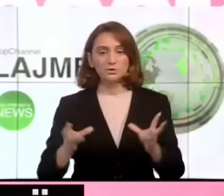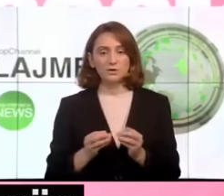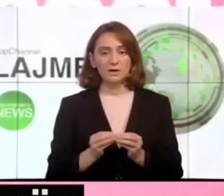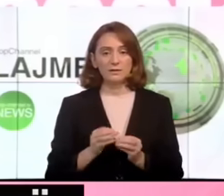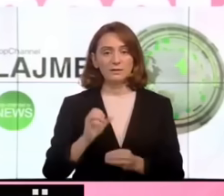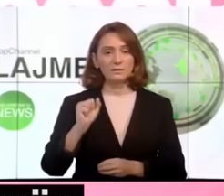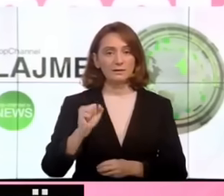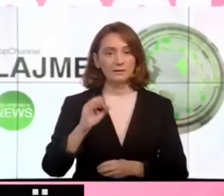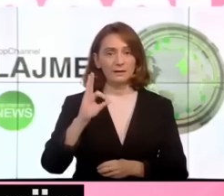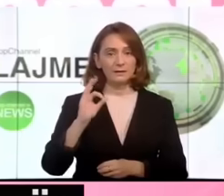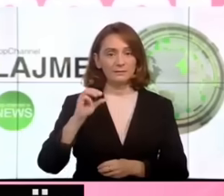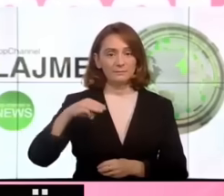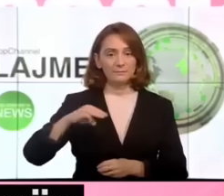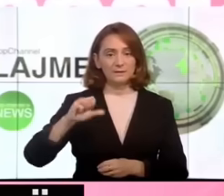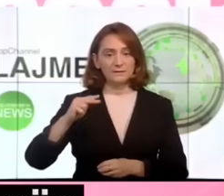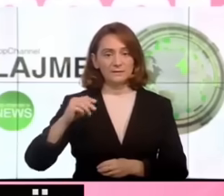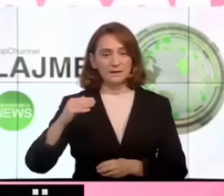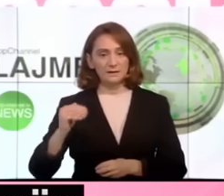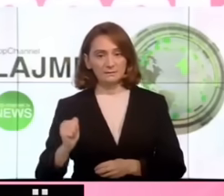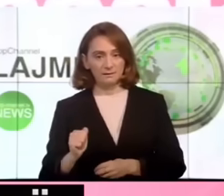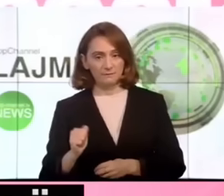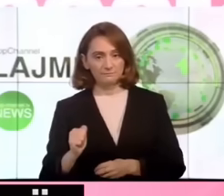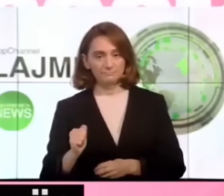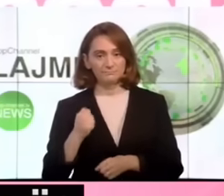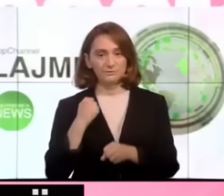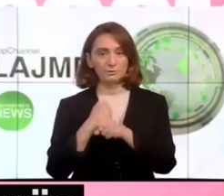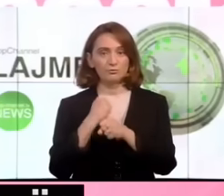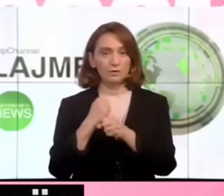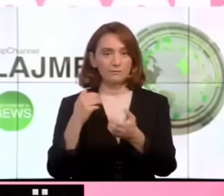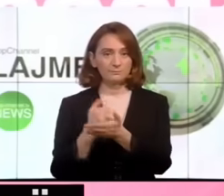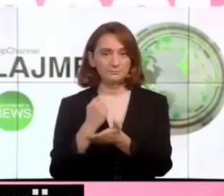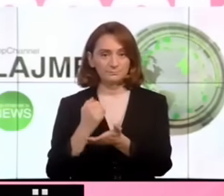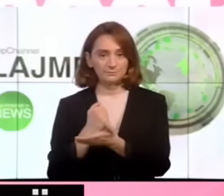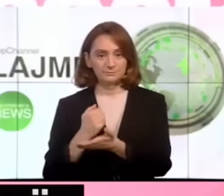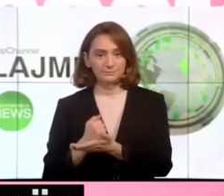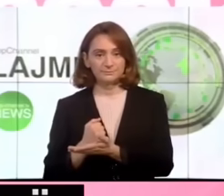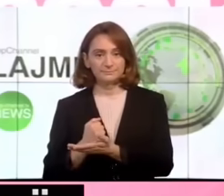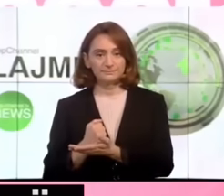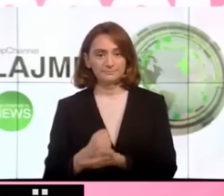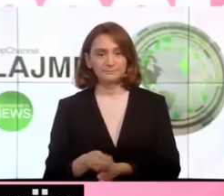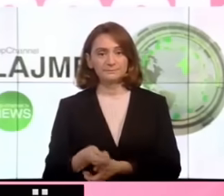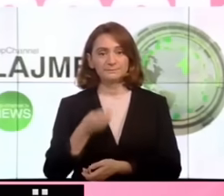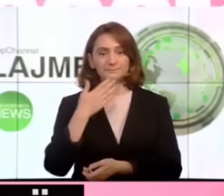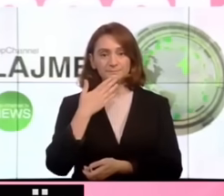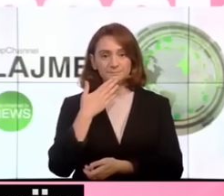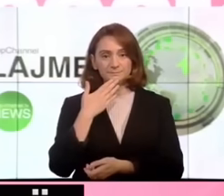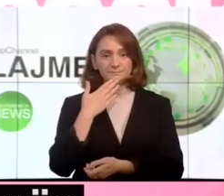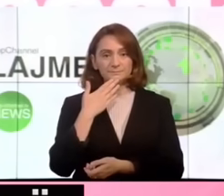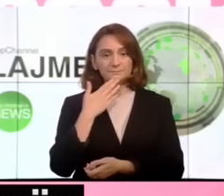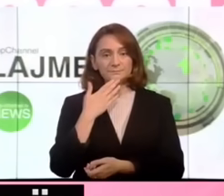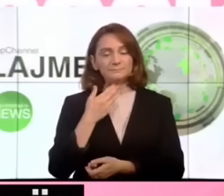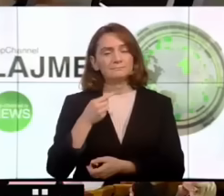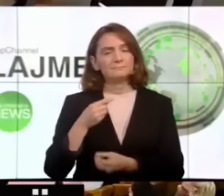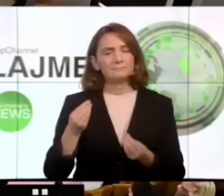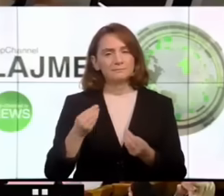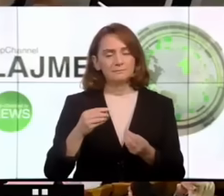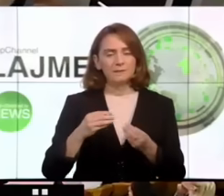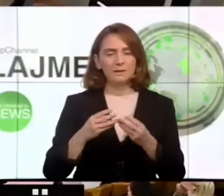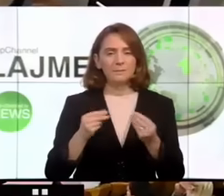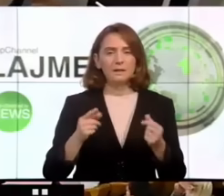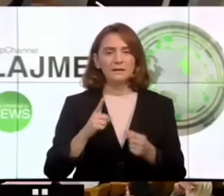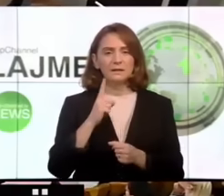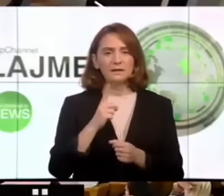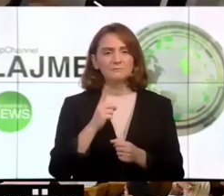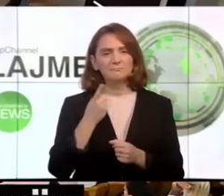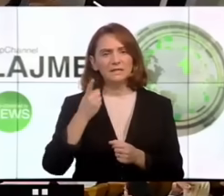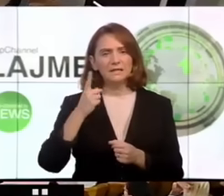vit proceson, trajton dhe zgjidh 50.000 problematika, rreth 150 raste në ditë. Kryebashkia ku